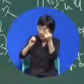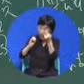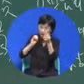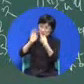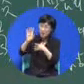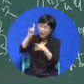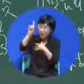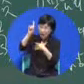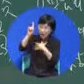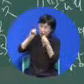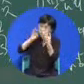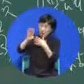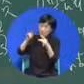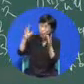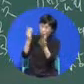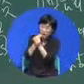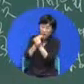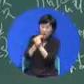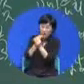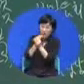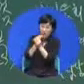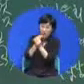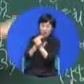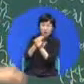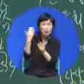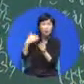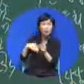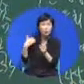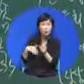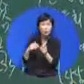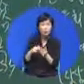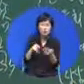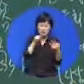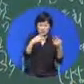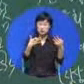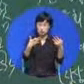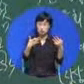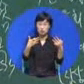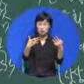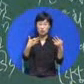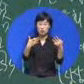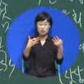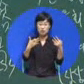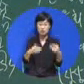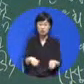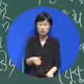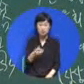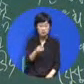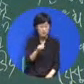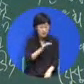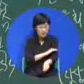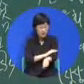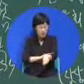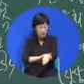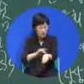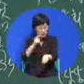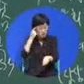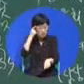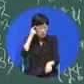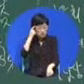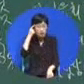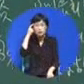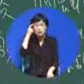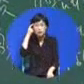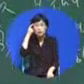words of Samuel fell to the ground. 사무엘 3장 19절에요. In 1 Samuel 3:19. 근데요. 그게 아닙니다. But that's not